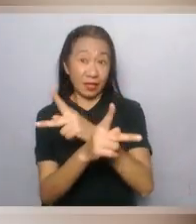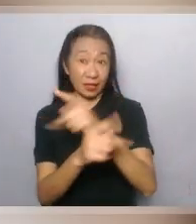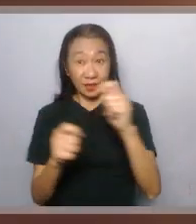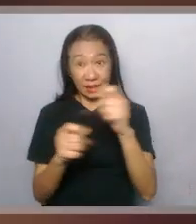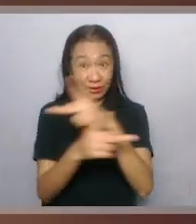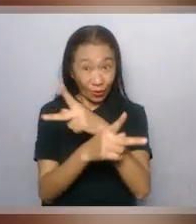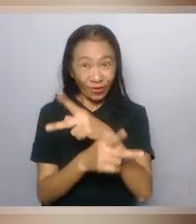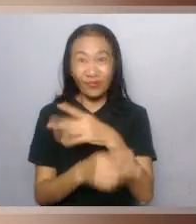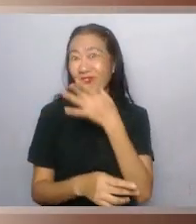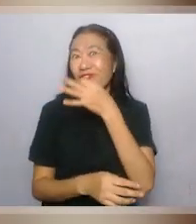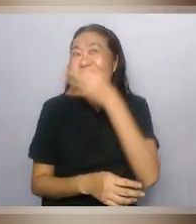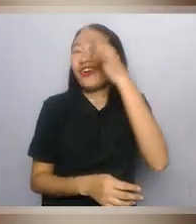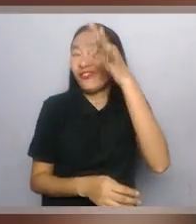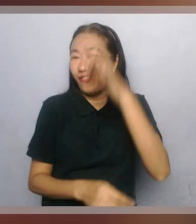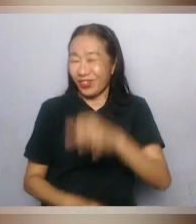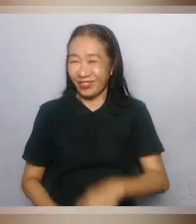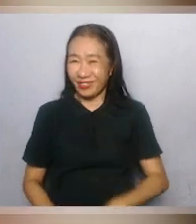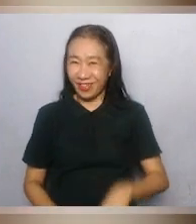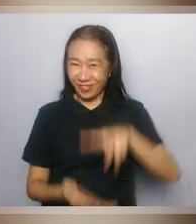niya.